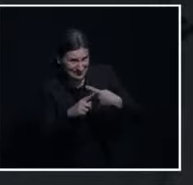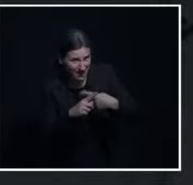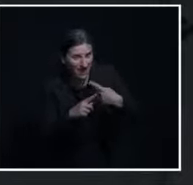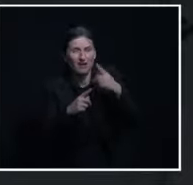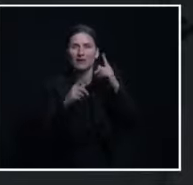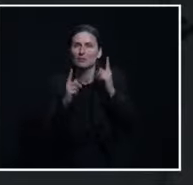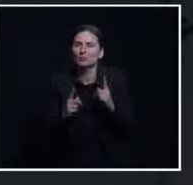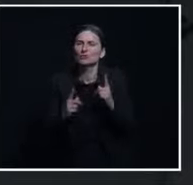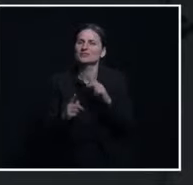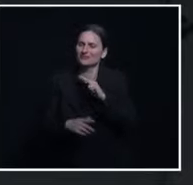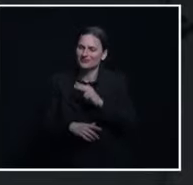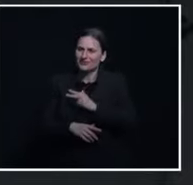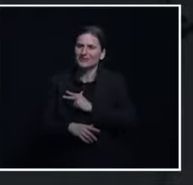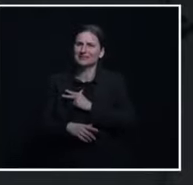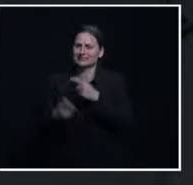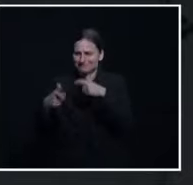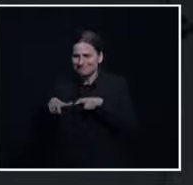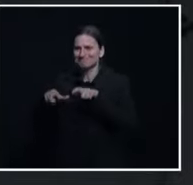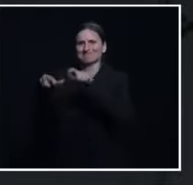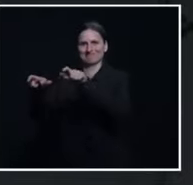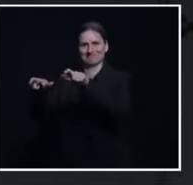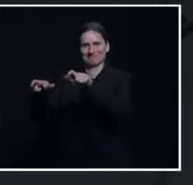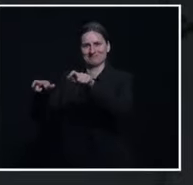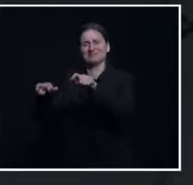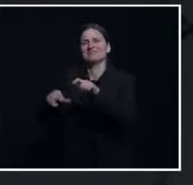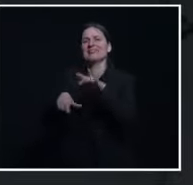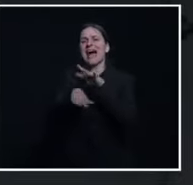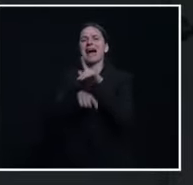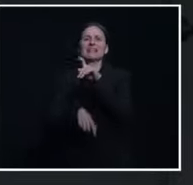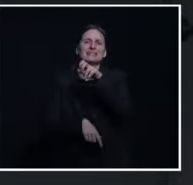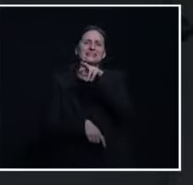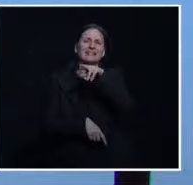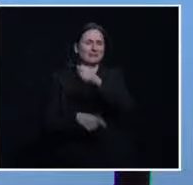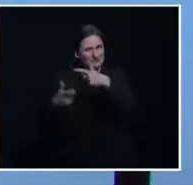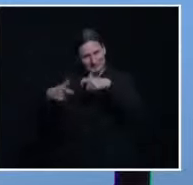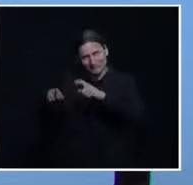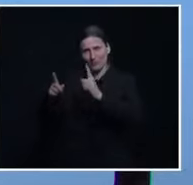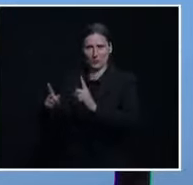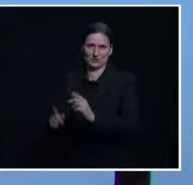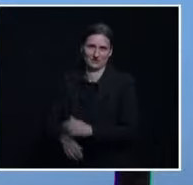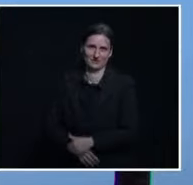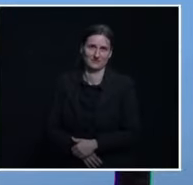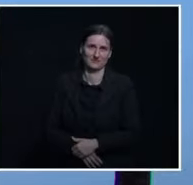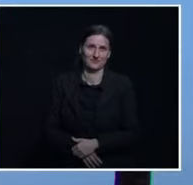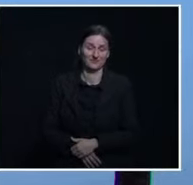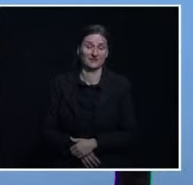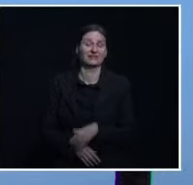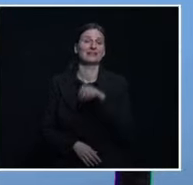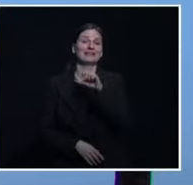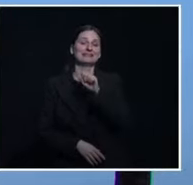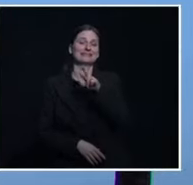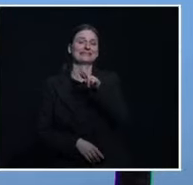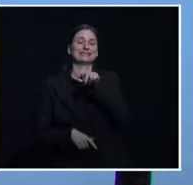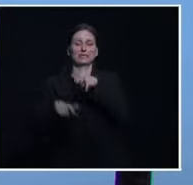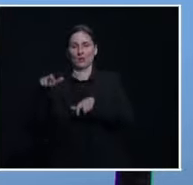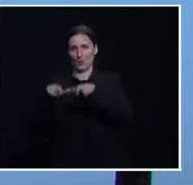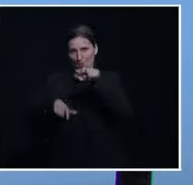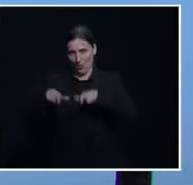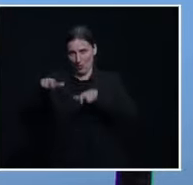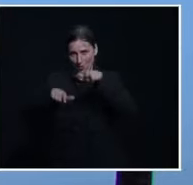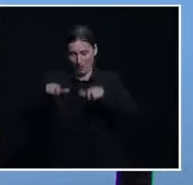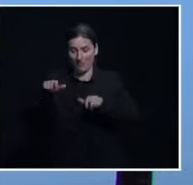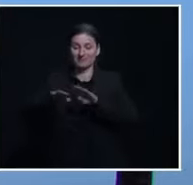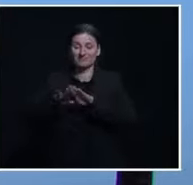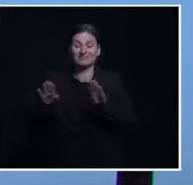zur Ächtung des Antiziganismus zu setzen. Sinti und Roma mit